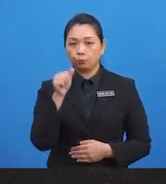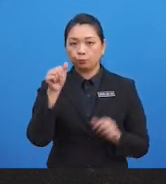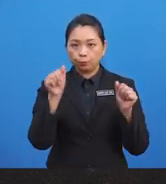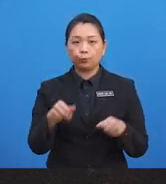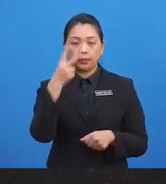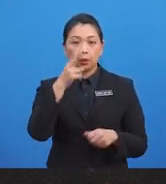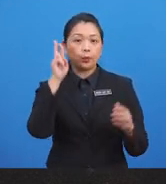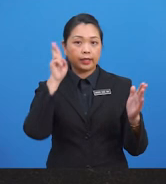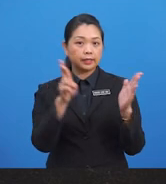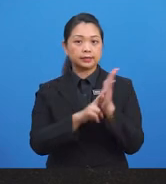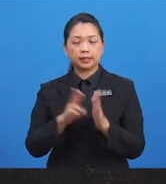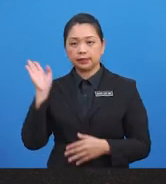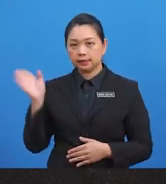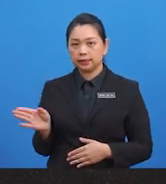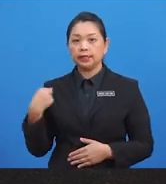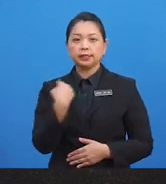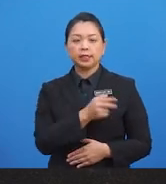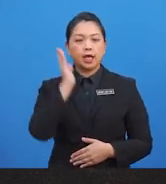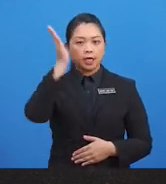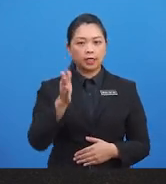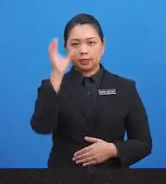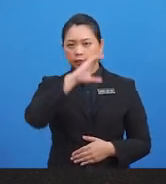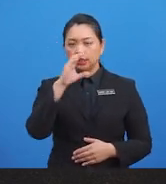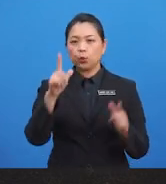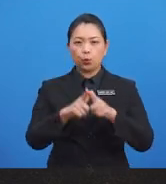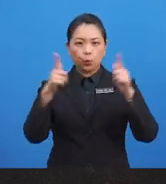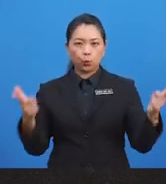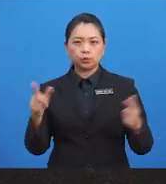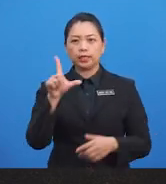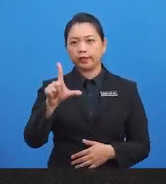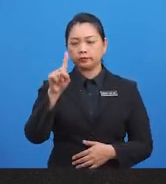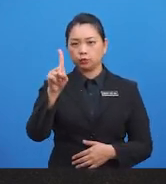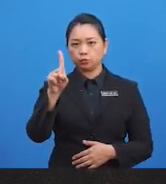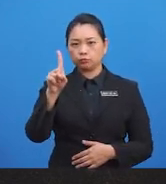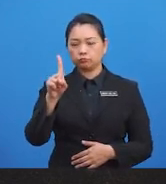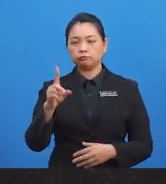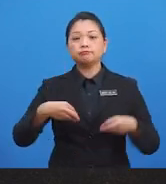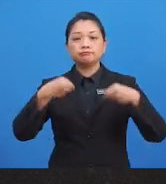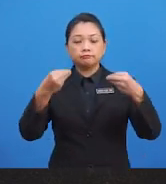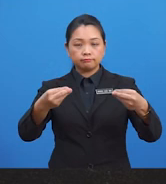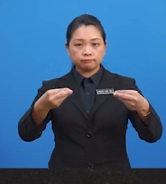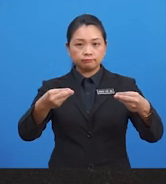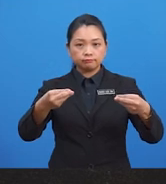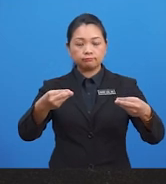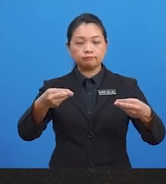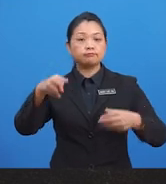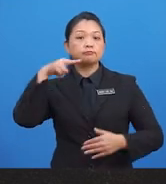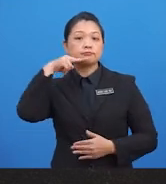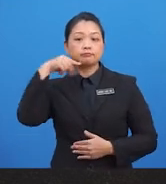Berdasarkan rajah di paparan skrin, kita akan mencari luas L1 bagi